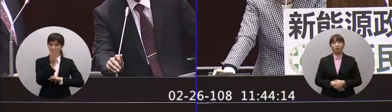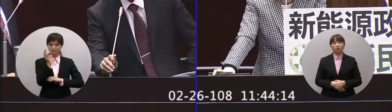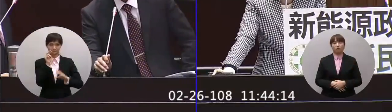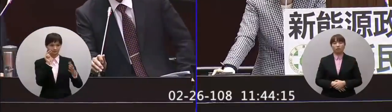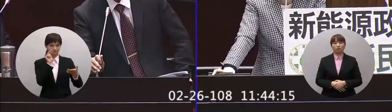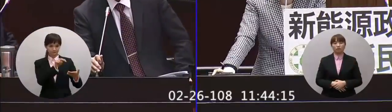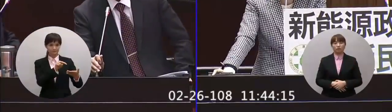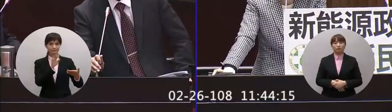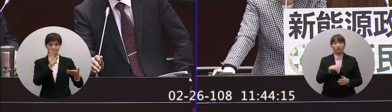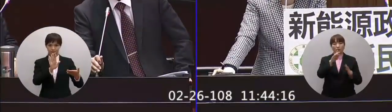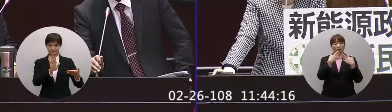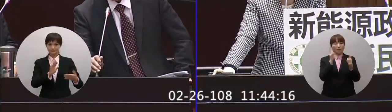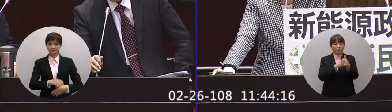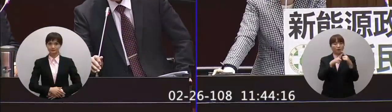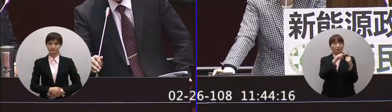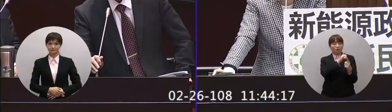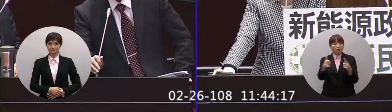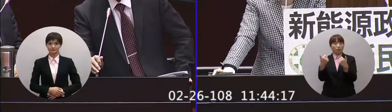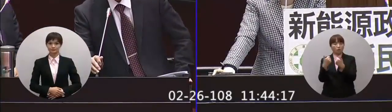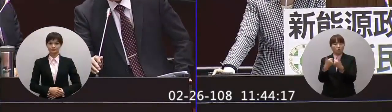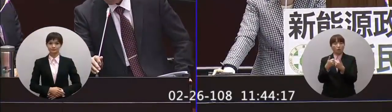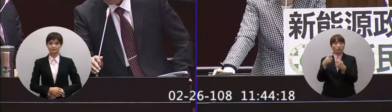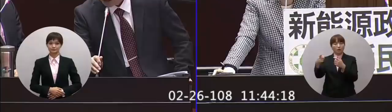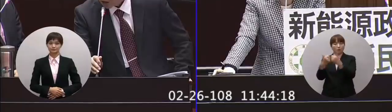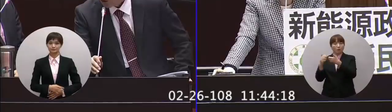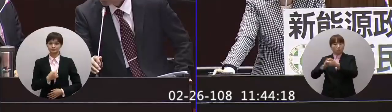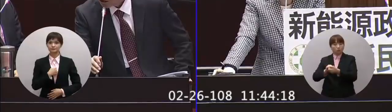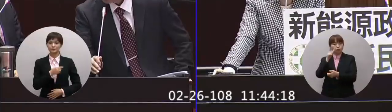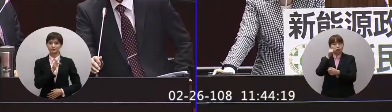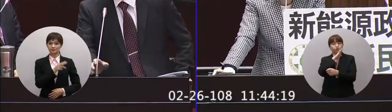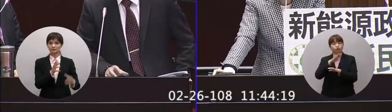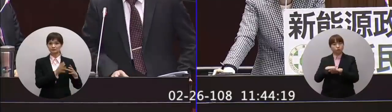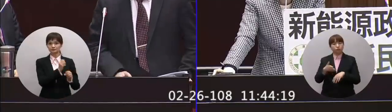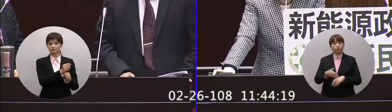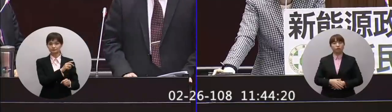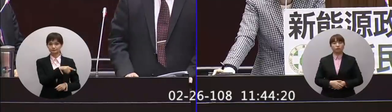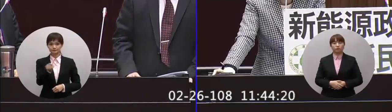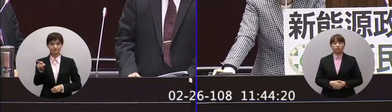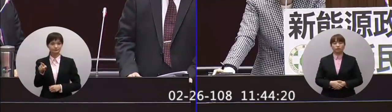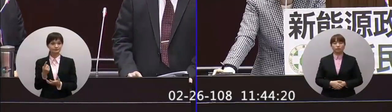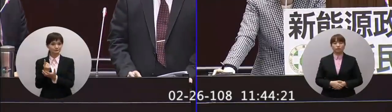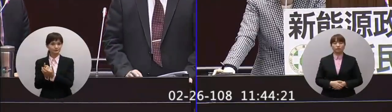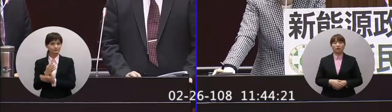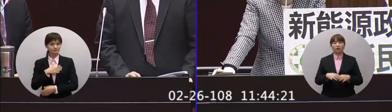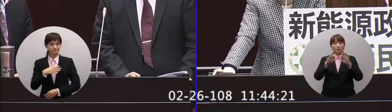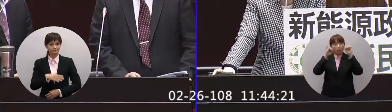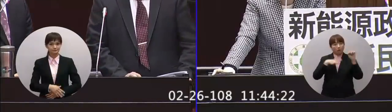看到，那这部分 你们要不要派员参加？他的会议结论要不要参考？ 请我们的同仁去了解， 了解是要参加还是不